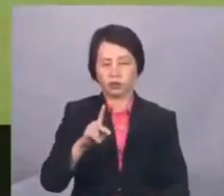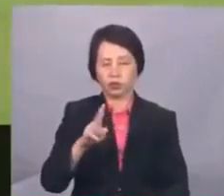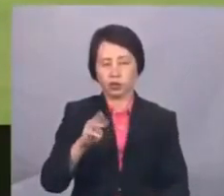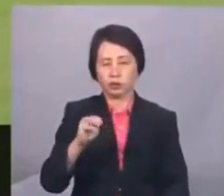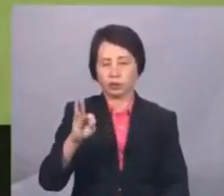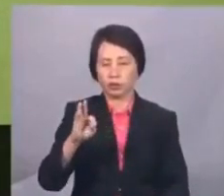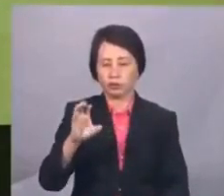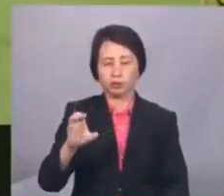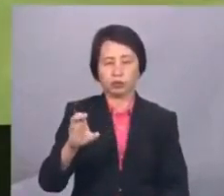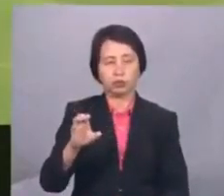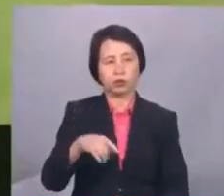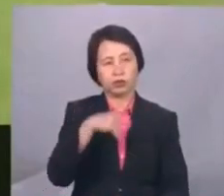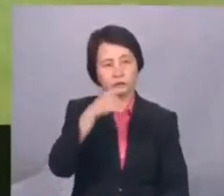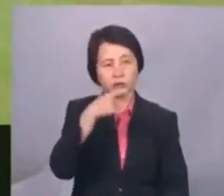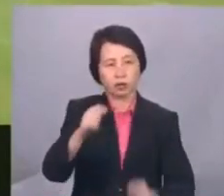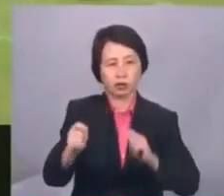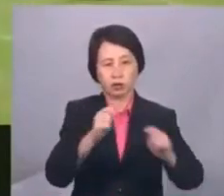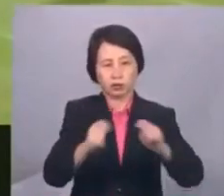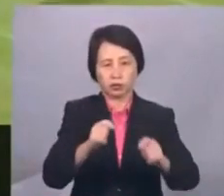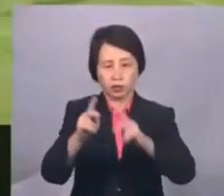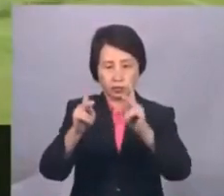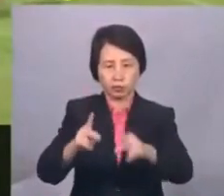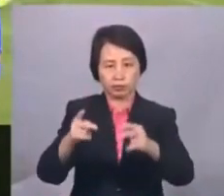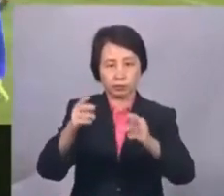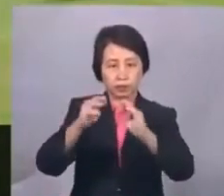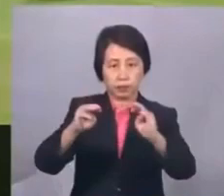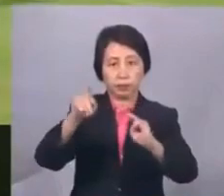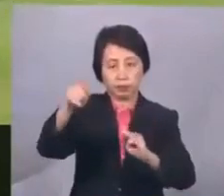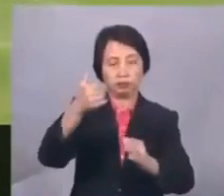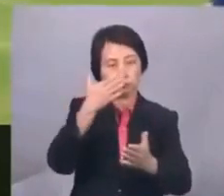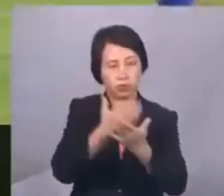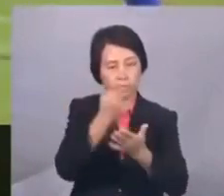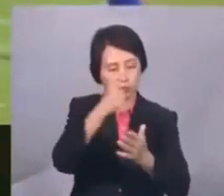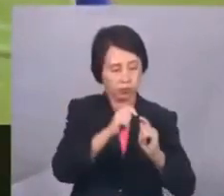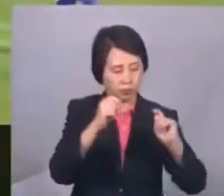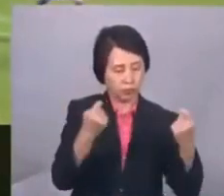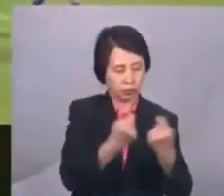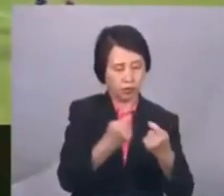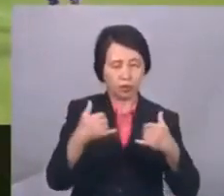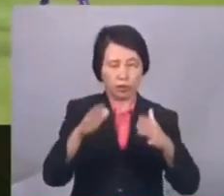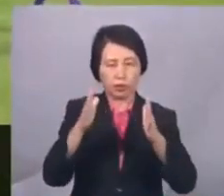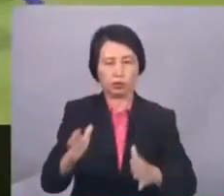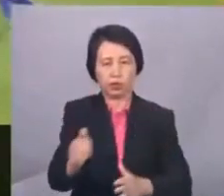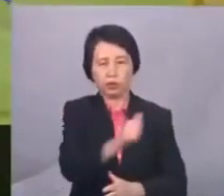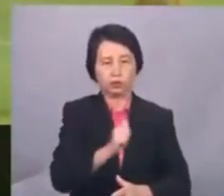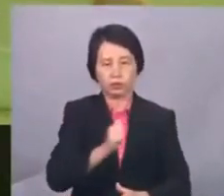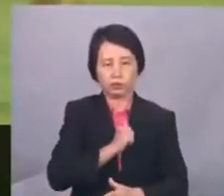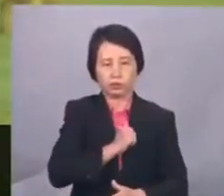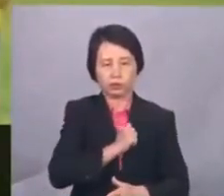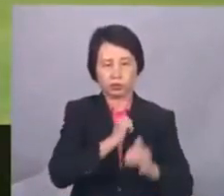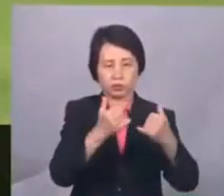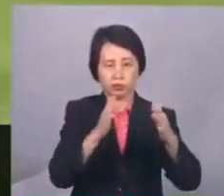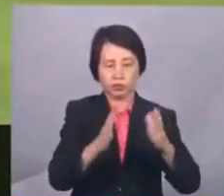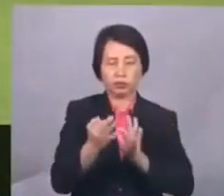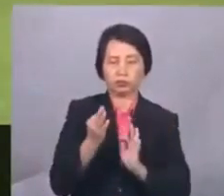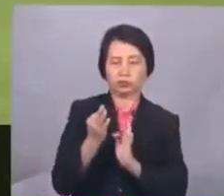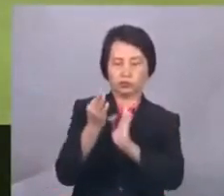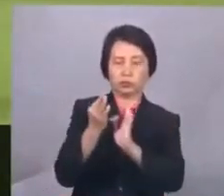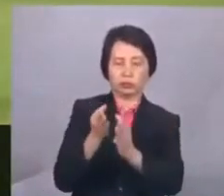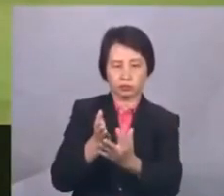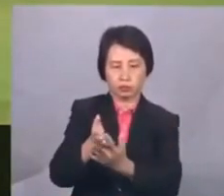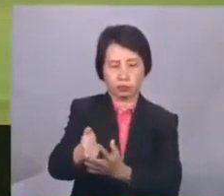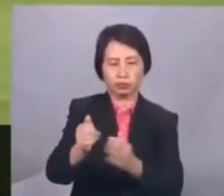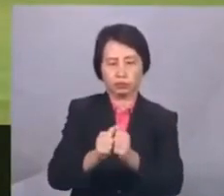MFC Asnan Ahmad menyifatkan tindakan pihak pengurusan adalah demi kebaikan pasukan dan pemain itu sendiri terutamanya dalam mengharungi